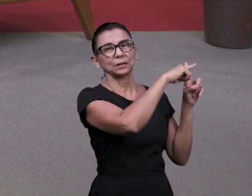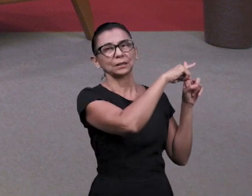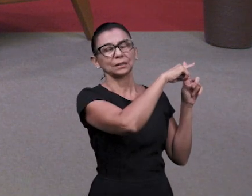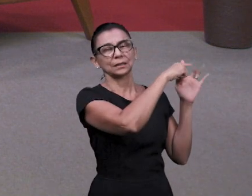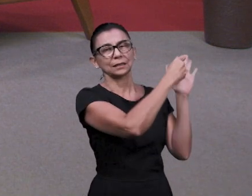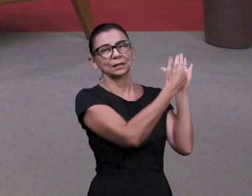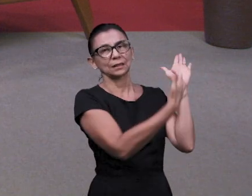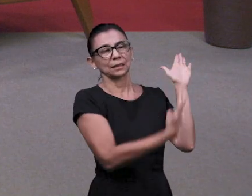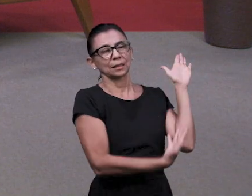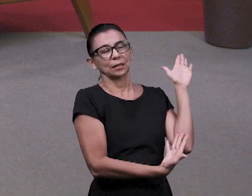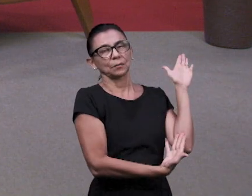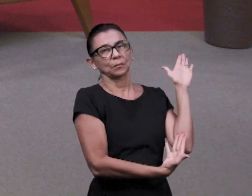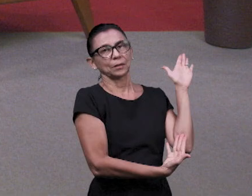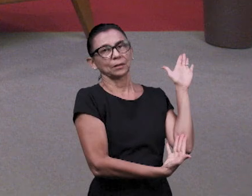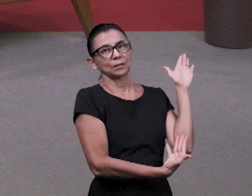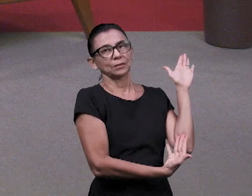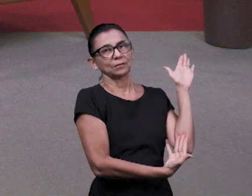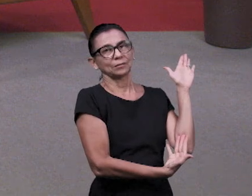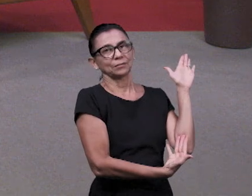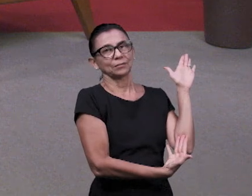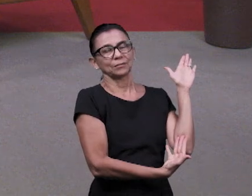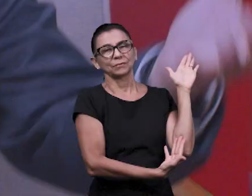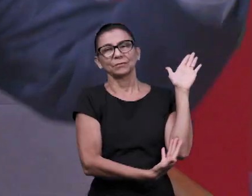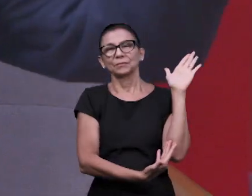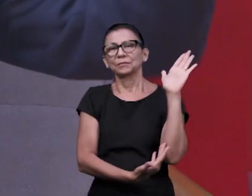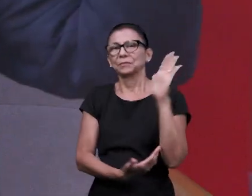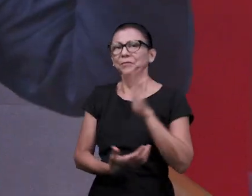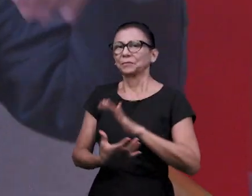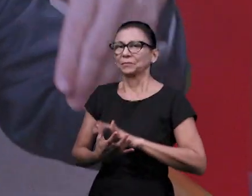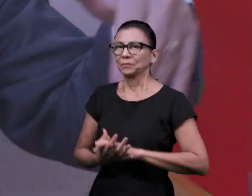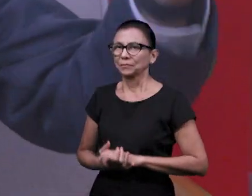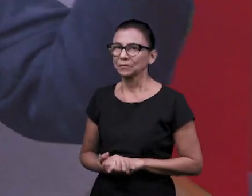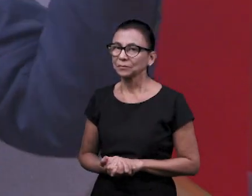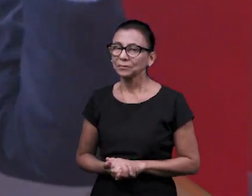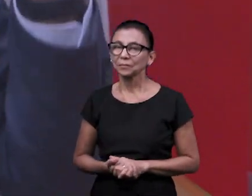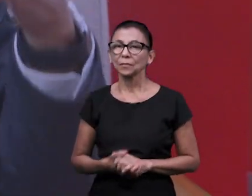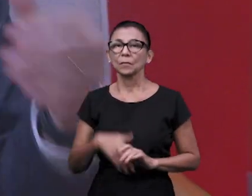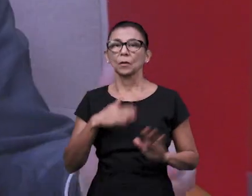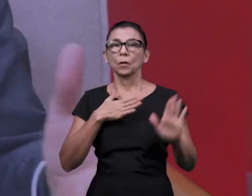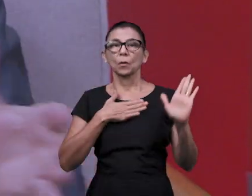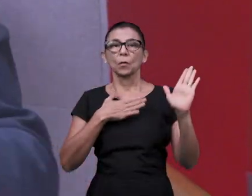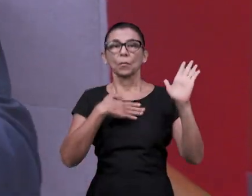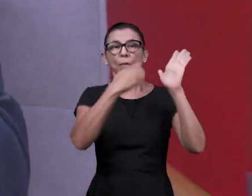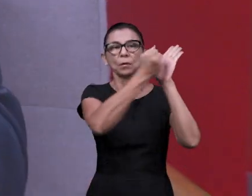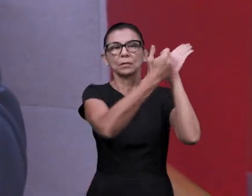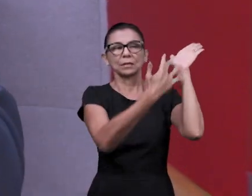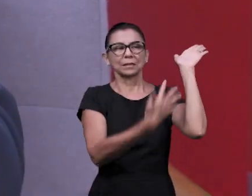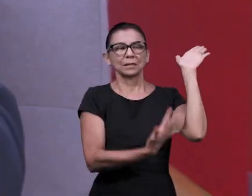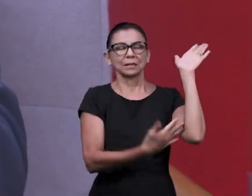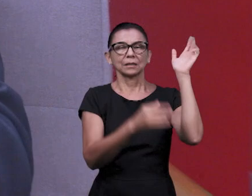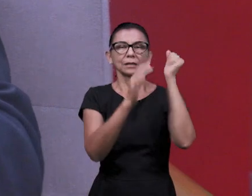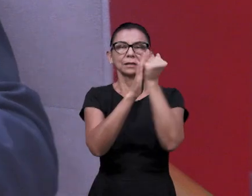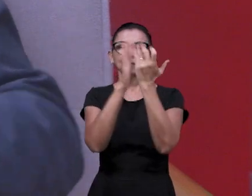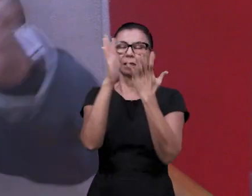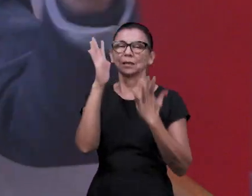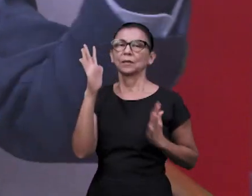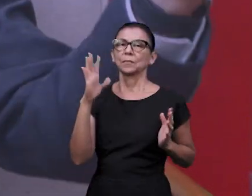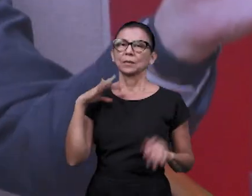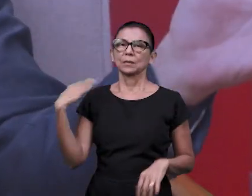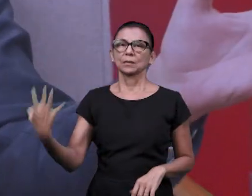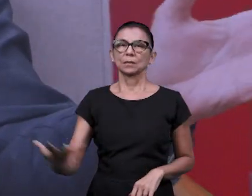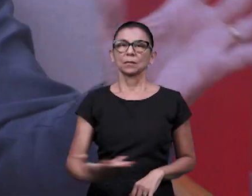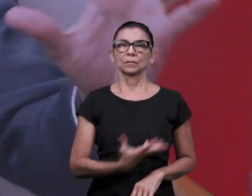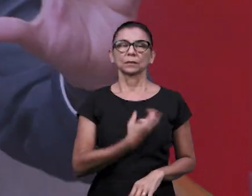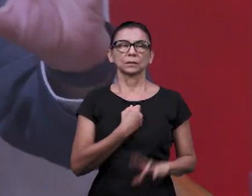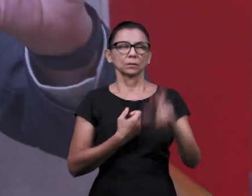là se trouvait la prophétie. Et donc, c'est le type de Saint-Esprit. Mon sang, il est versé pour le salut de l'homme,